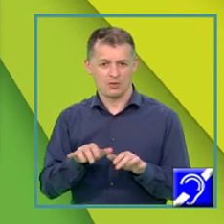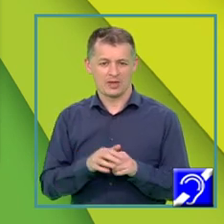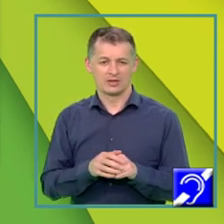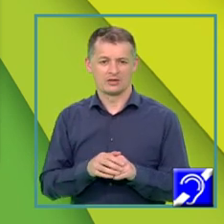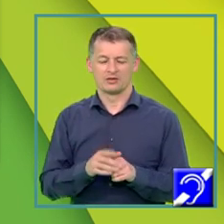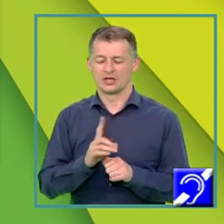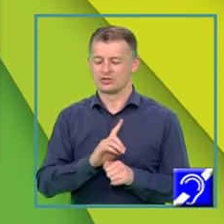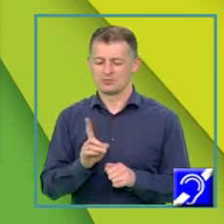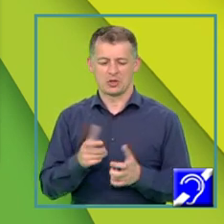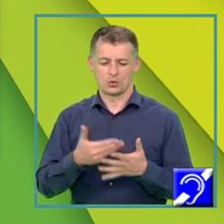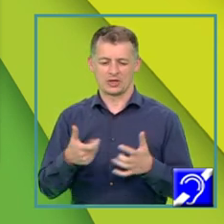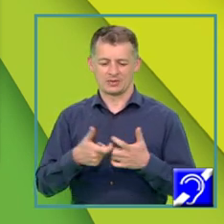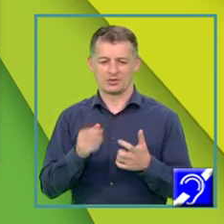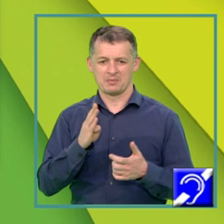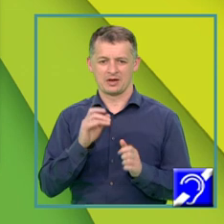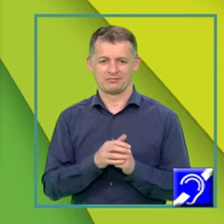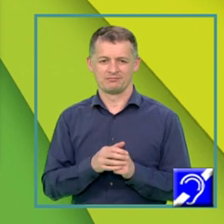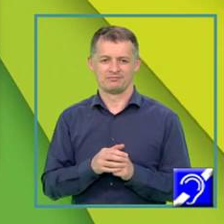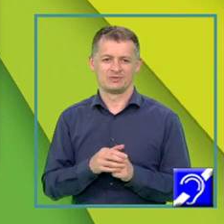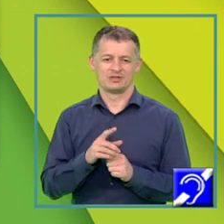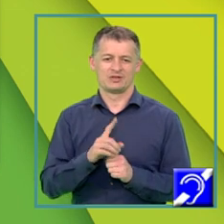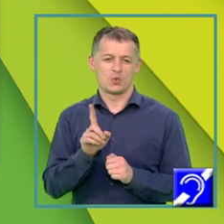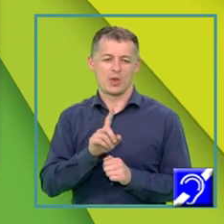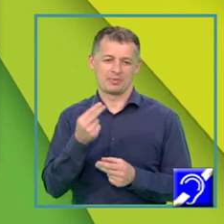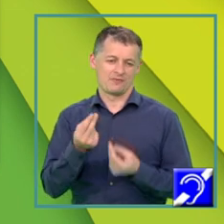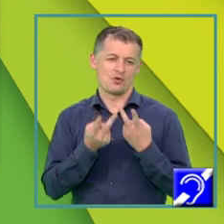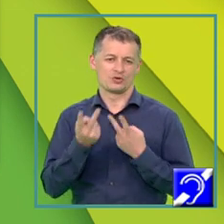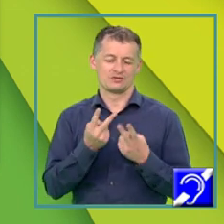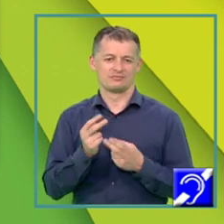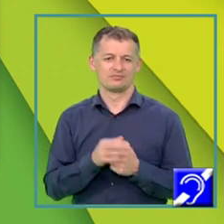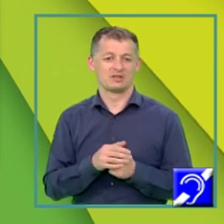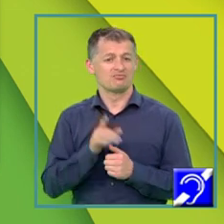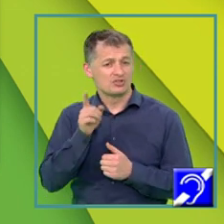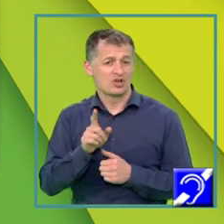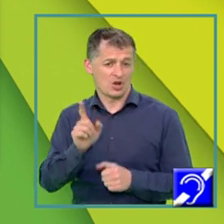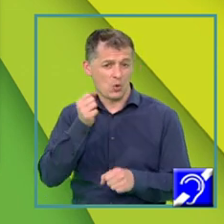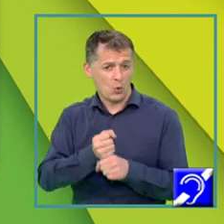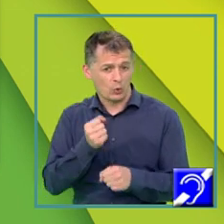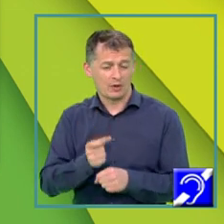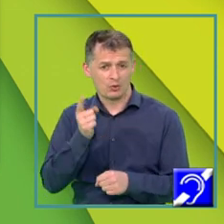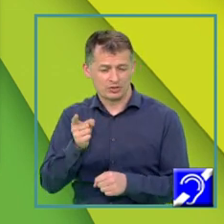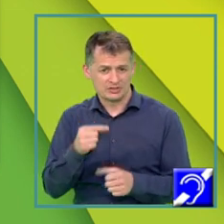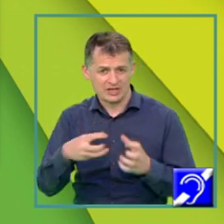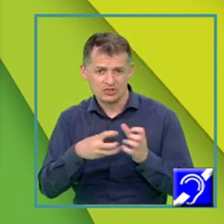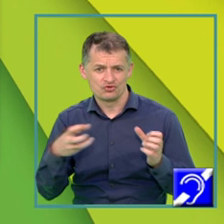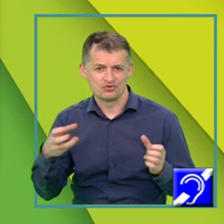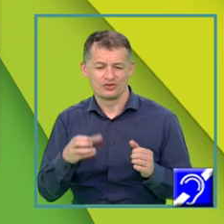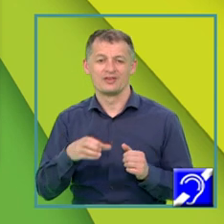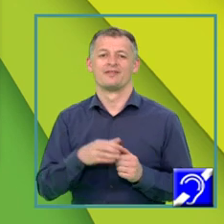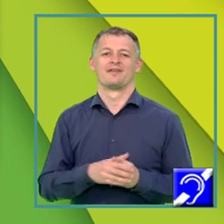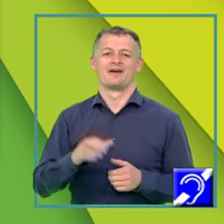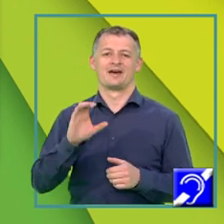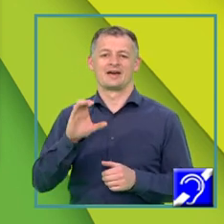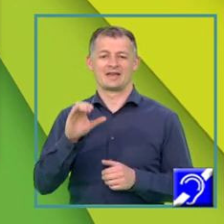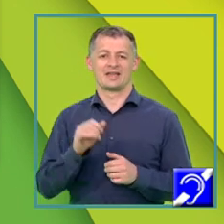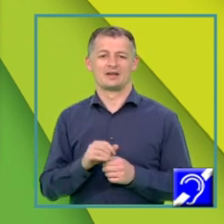prin urmare nu vă recomand să folosiți spuneam că deși lucrăm cu șiruri de caractere întrun mod specific fiului